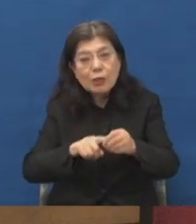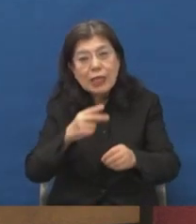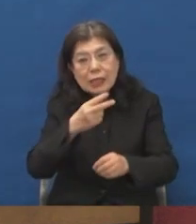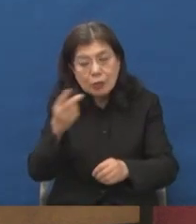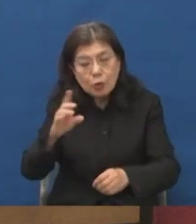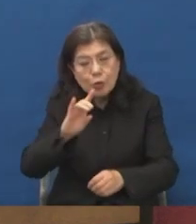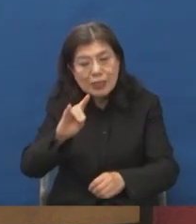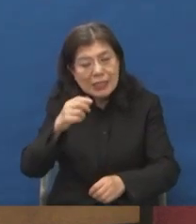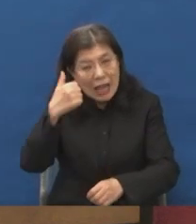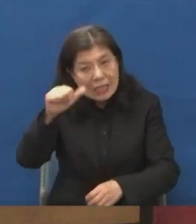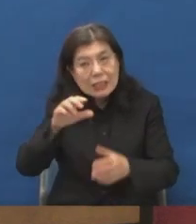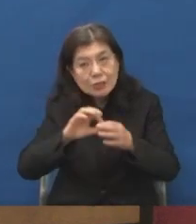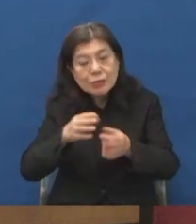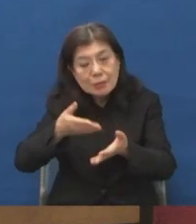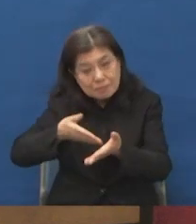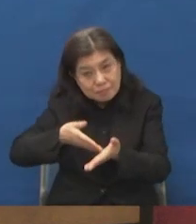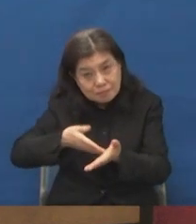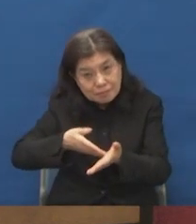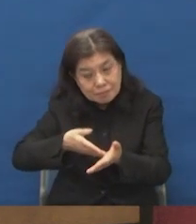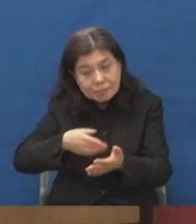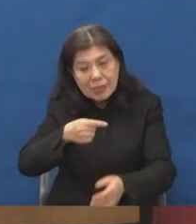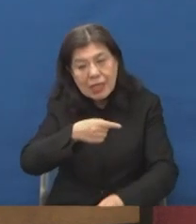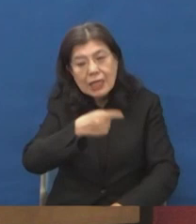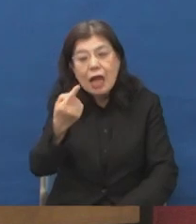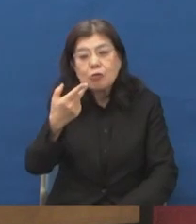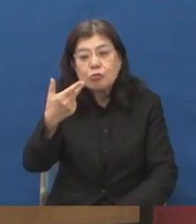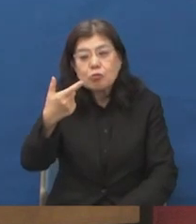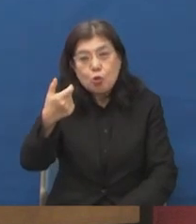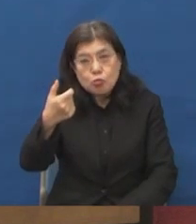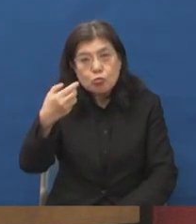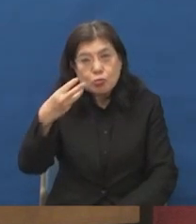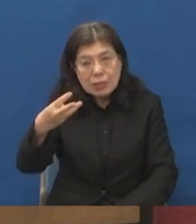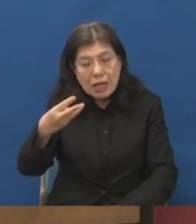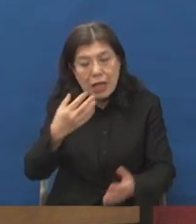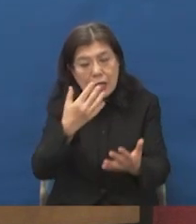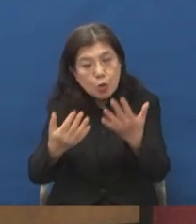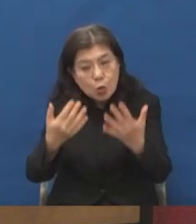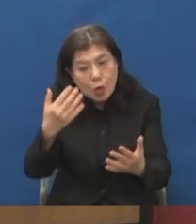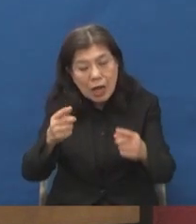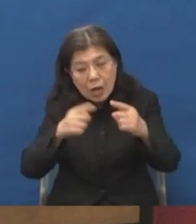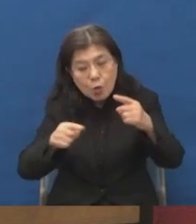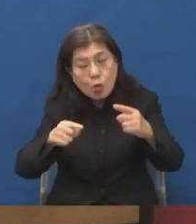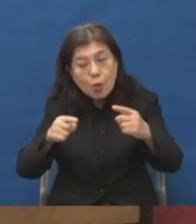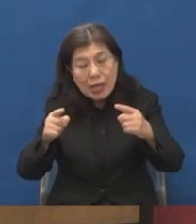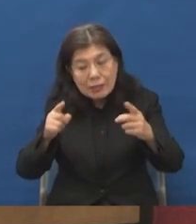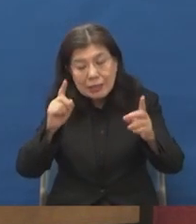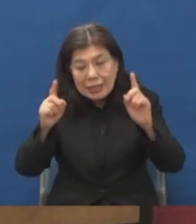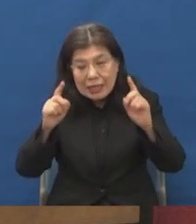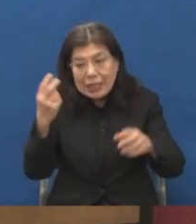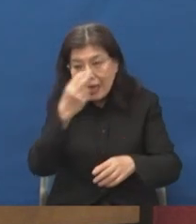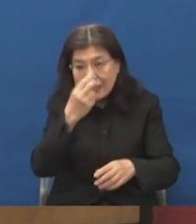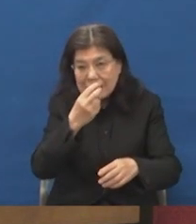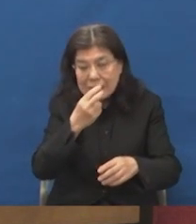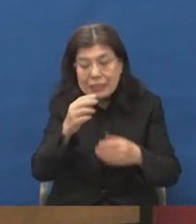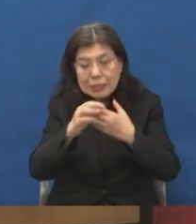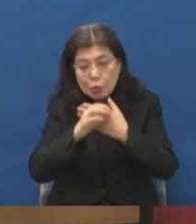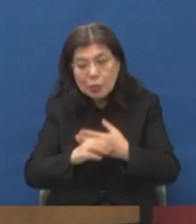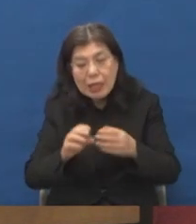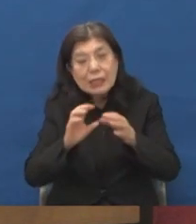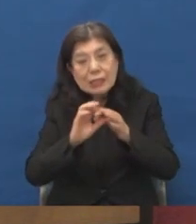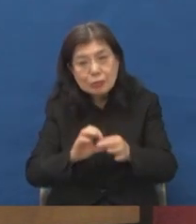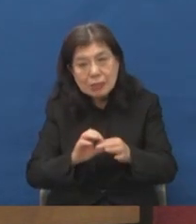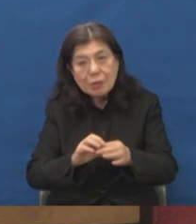し上げます。まず、議第163号、緑化公園管理基金条例の一部改正については、理事者